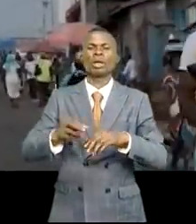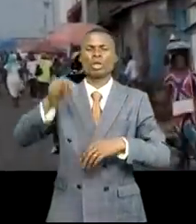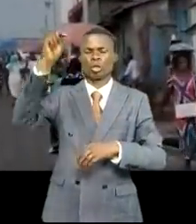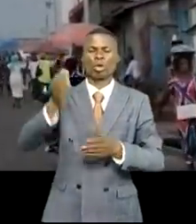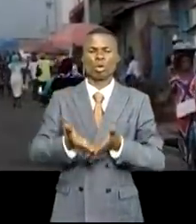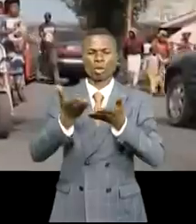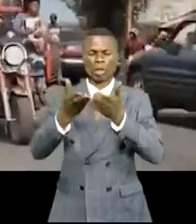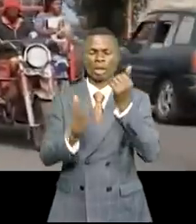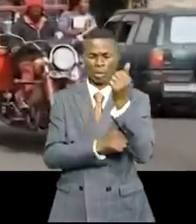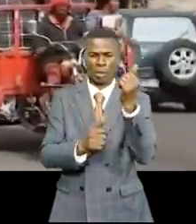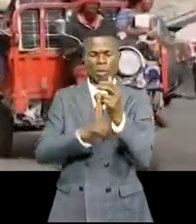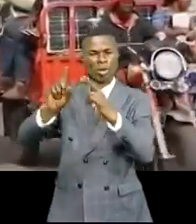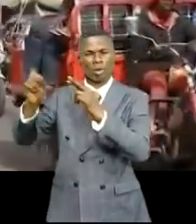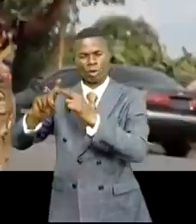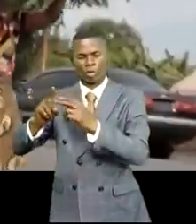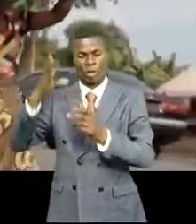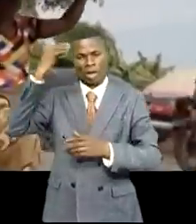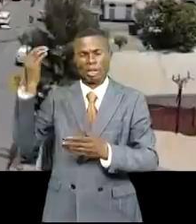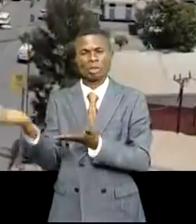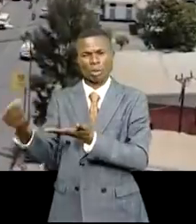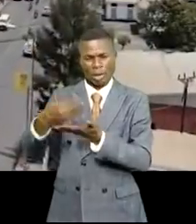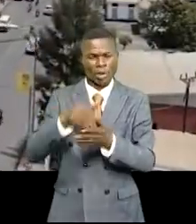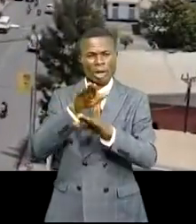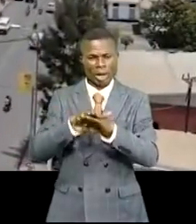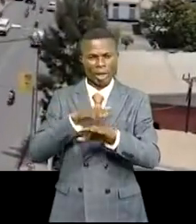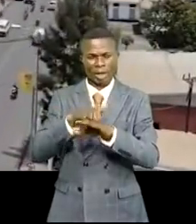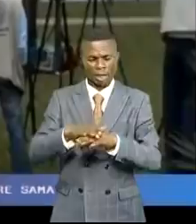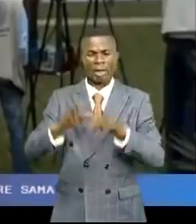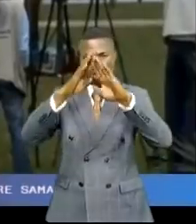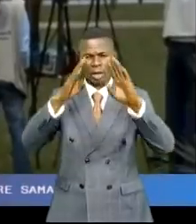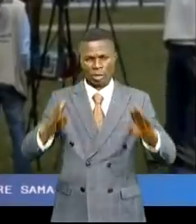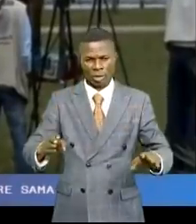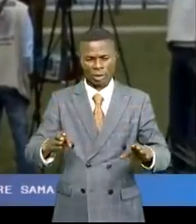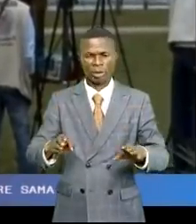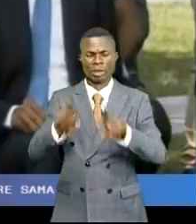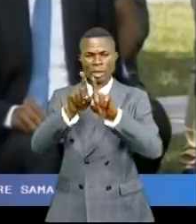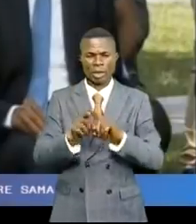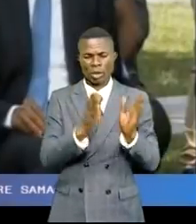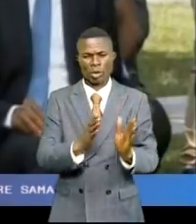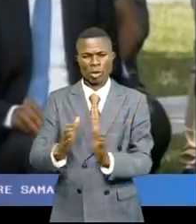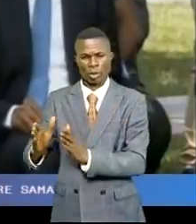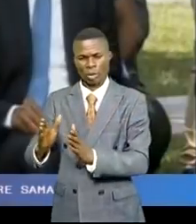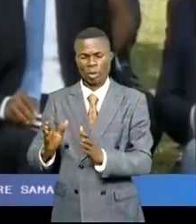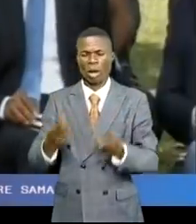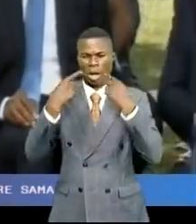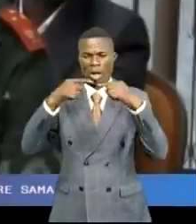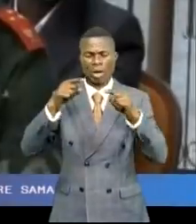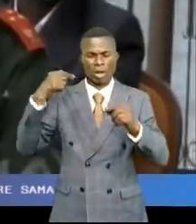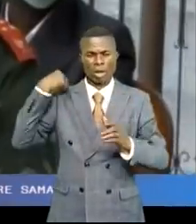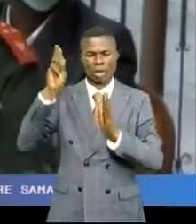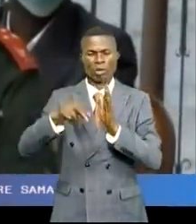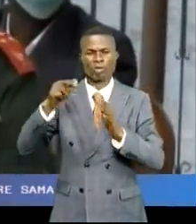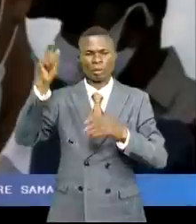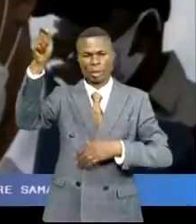peuvent déjà espérer les retours d'une manière progressive dans leurs milieux respectifs et suivant les dispositions qui seront prises par les gouverneurs